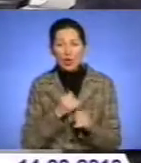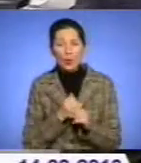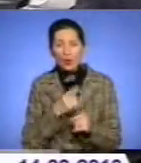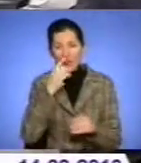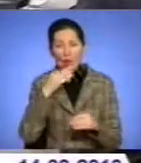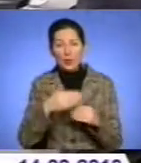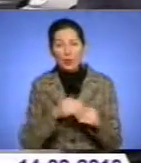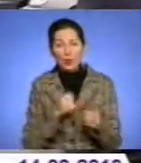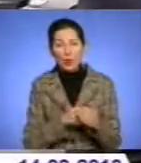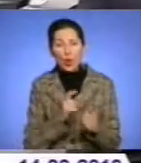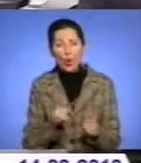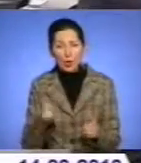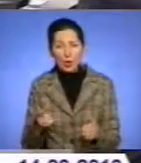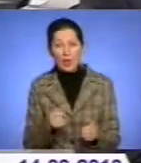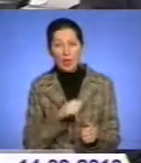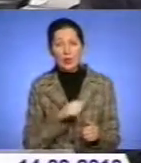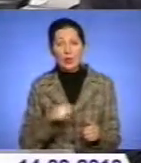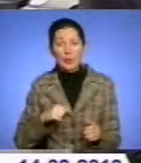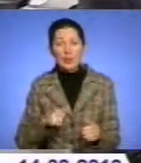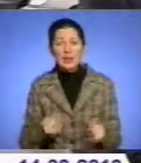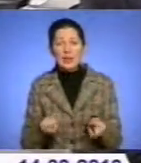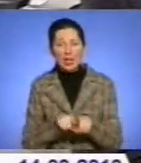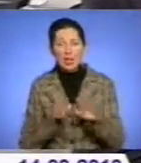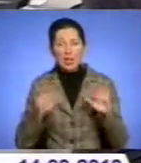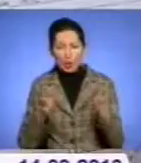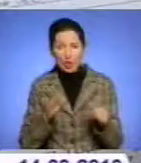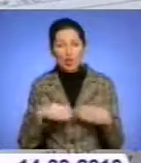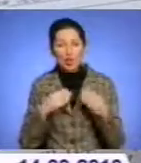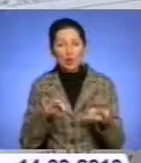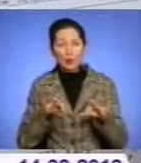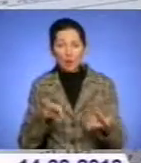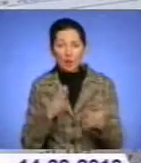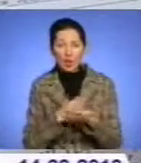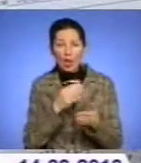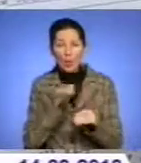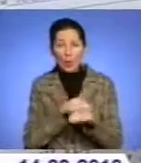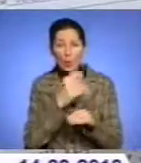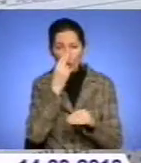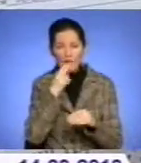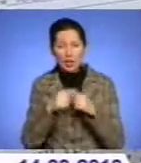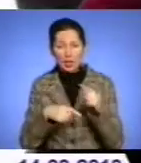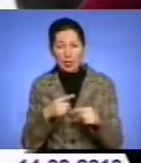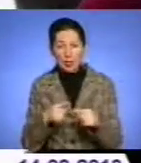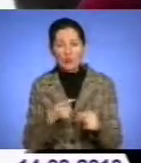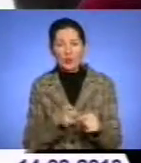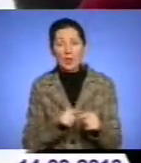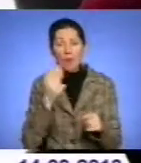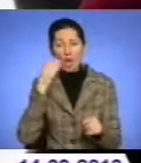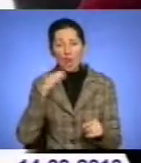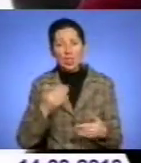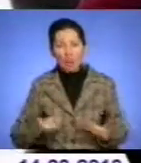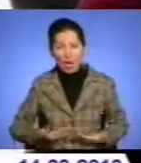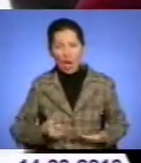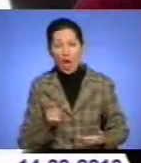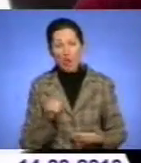от саме такі події, як вручення автомобілів, це вже стало доброю традицією. Отримані автомобілі поліпшать життя цим людям, адже тепер